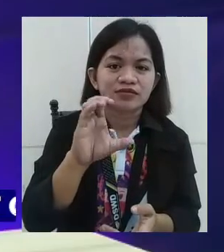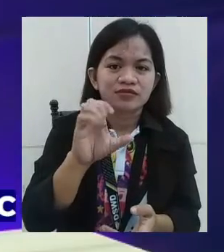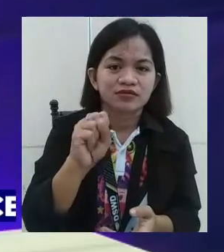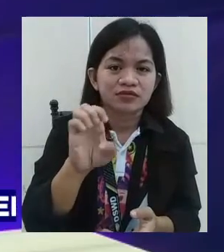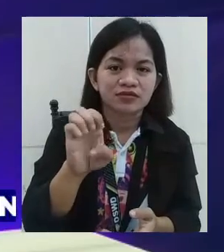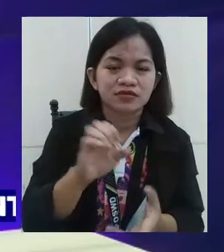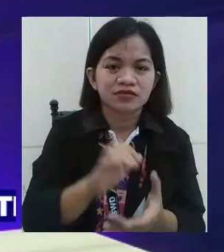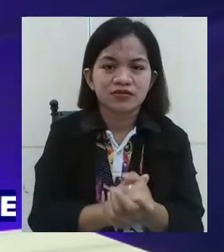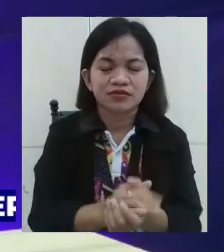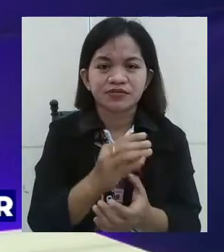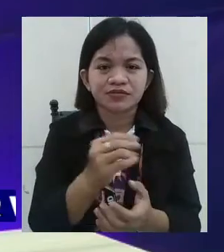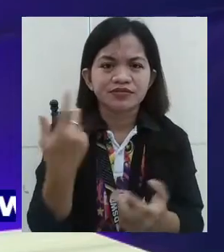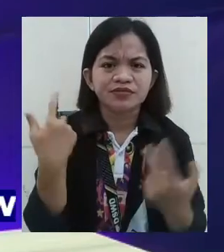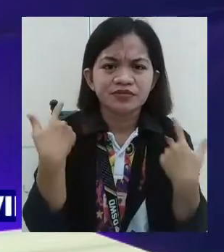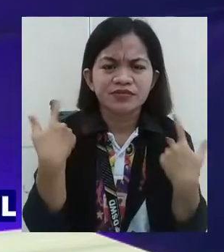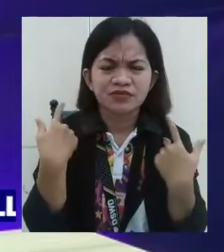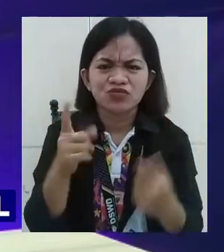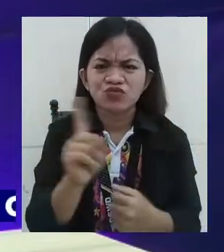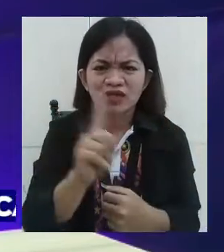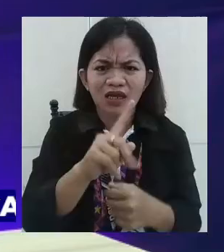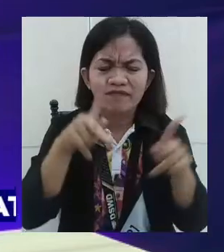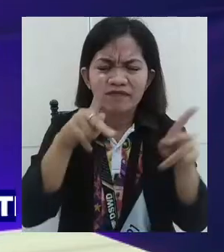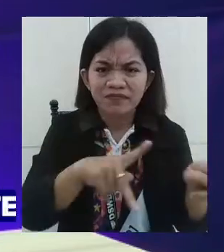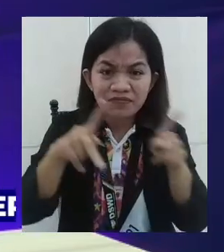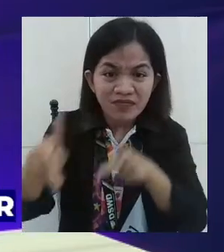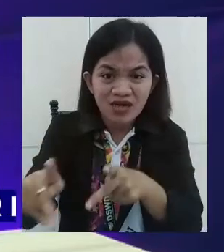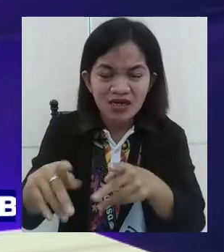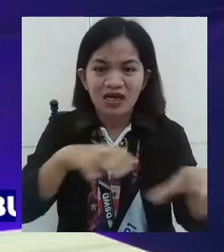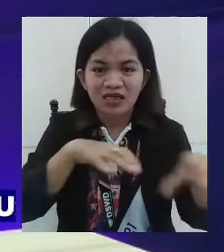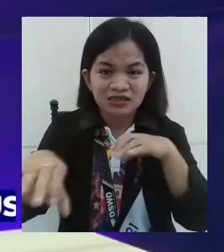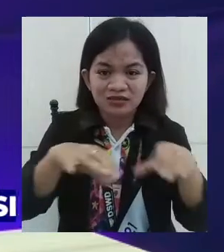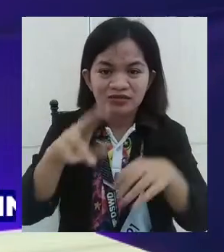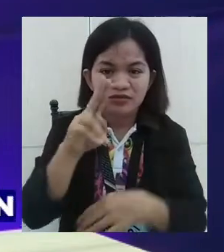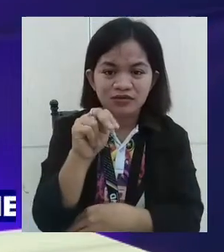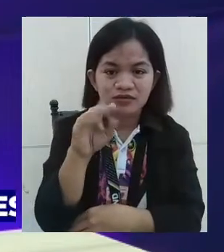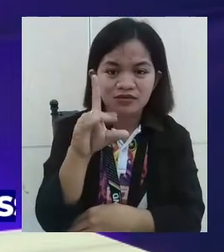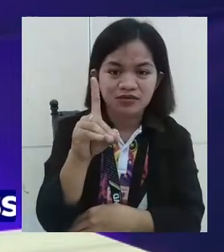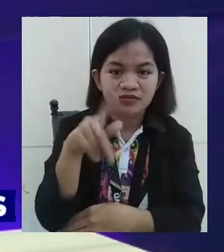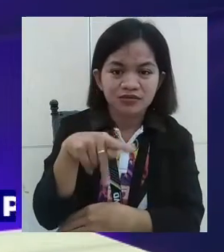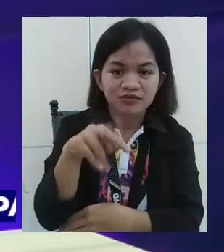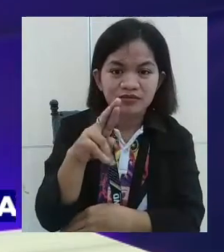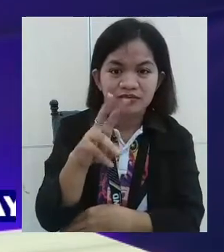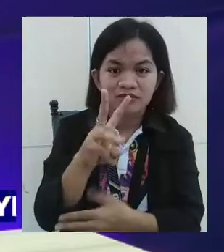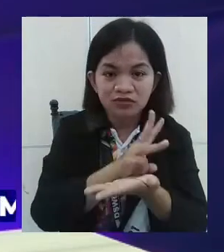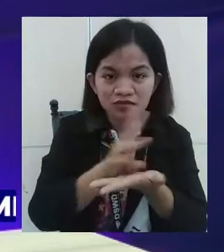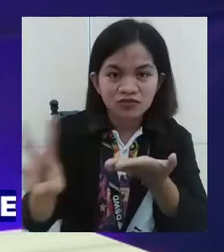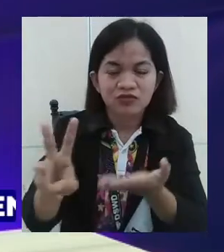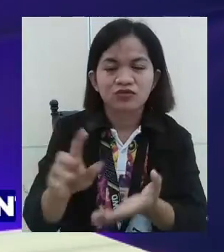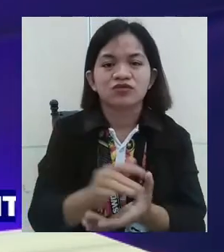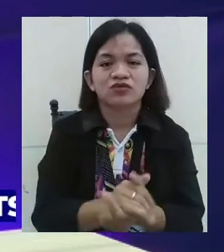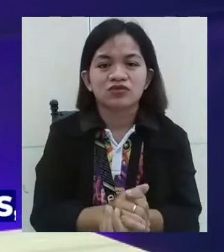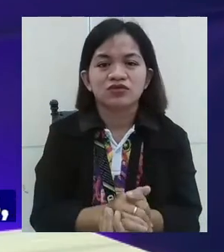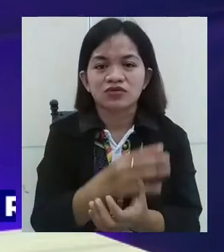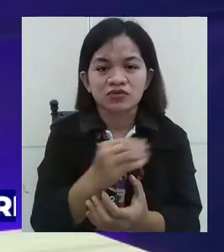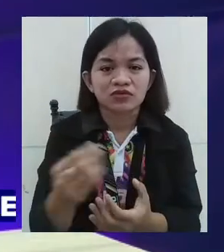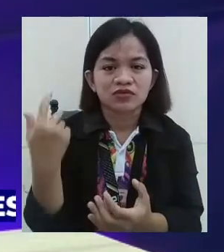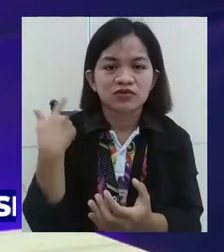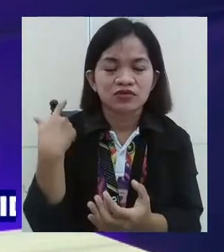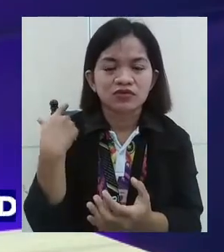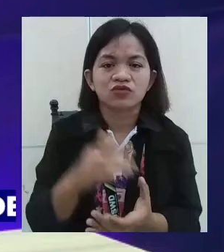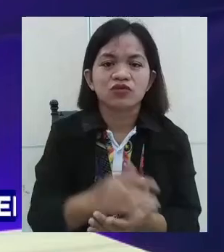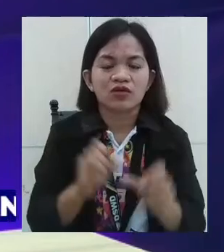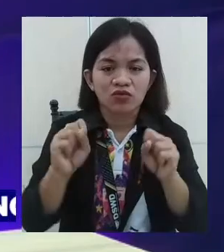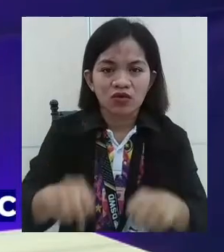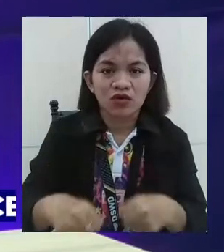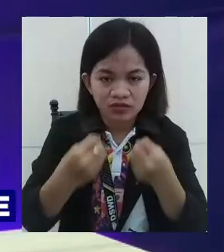mga na-prepare na activities for the NDPR week and yung ating mga advocacy po na pinagpapatuloy pa natin? Actually,